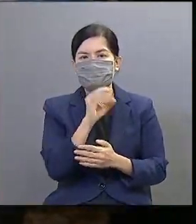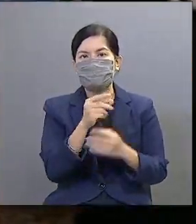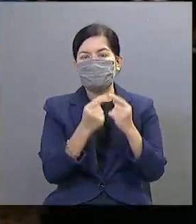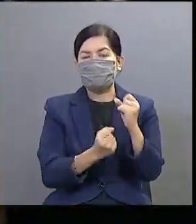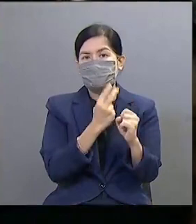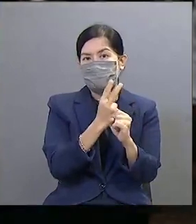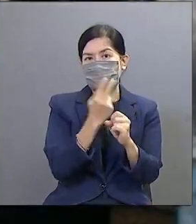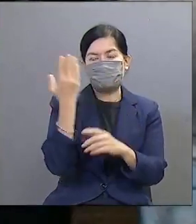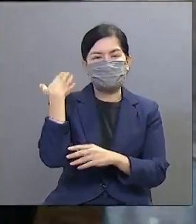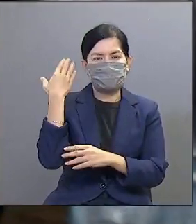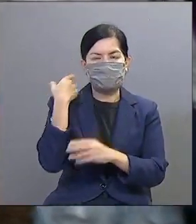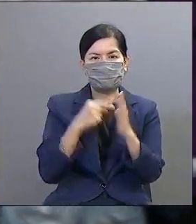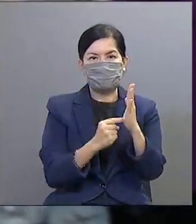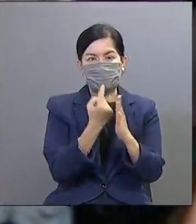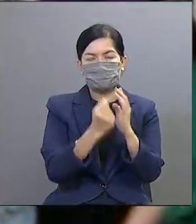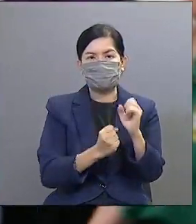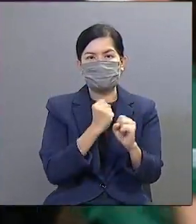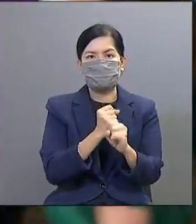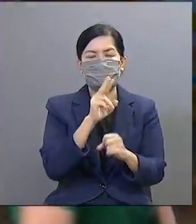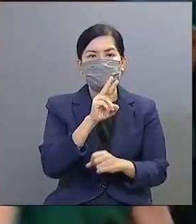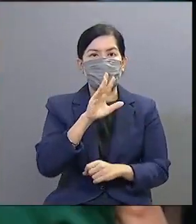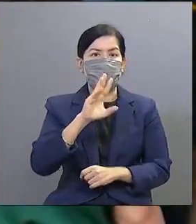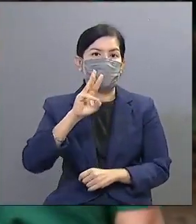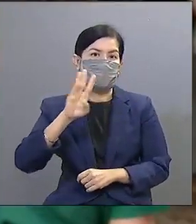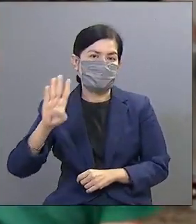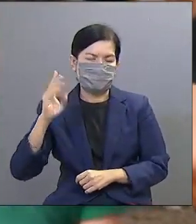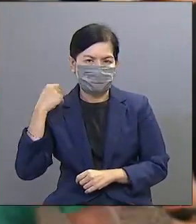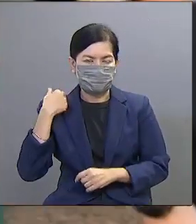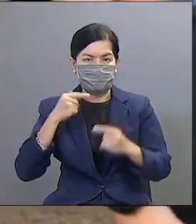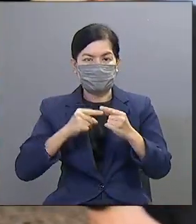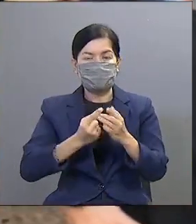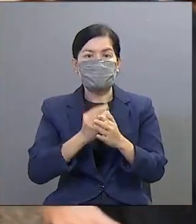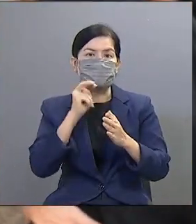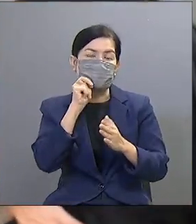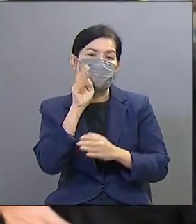2 ปีที่แล้วก็คอเริ่มมาตั้แต่ปี 2,564 ค่